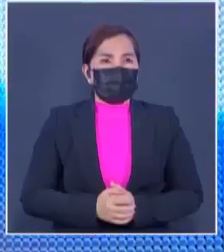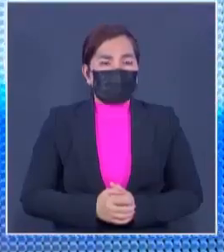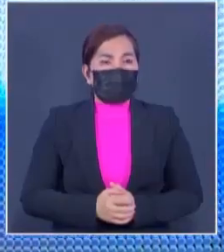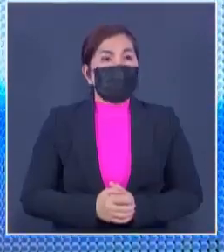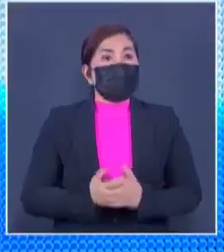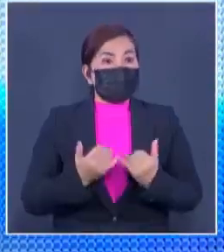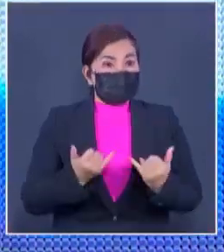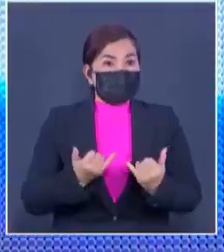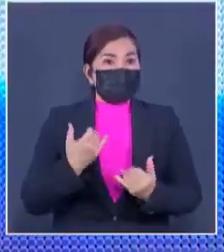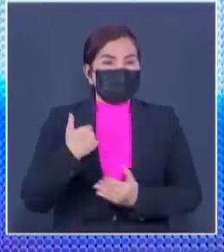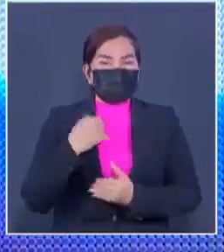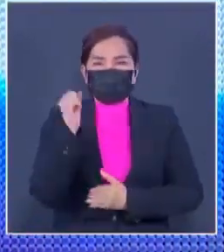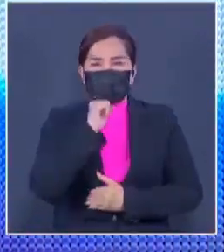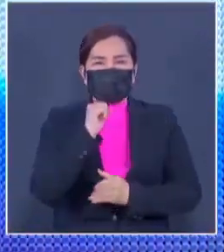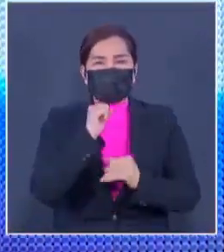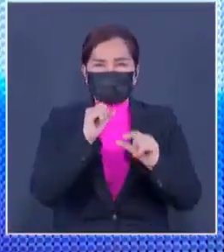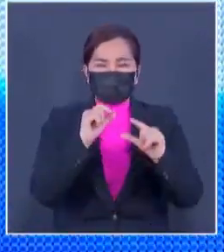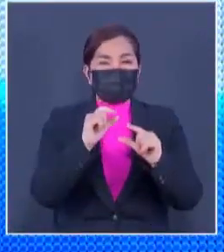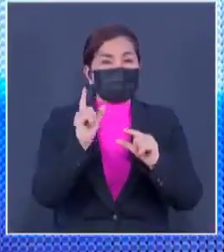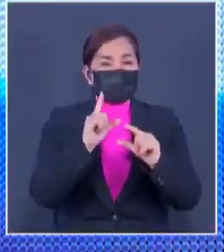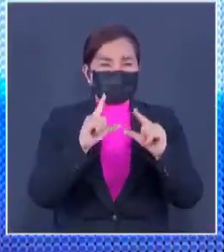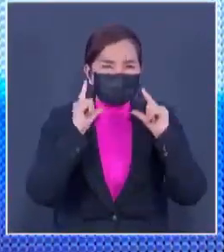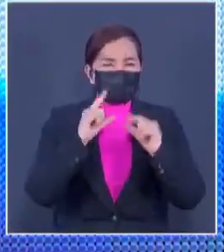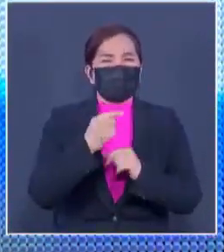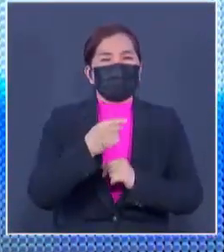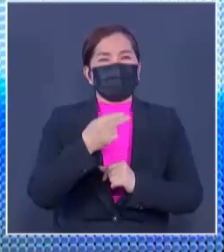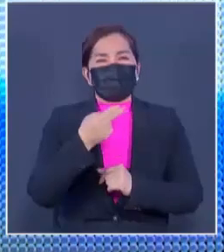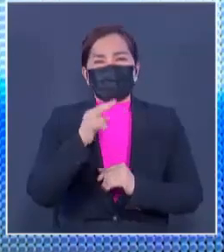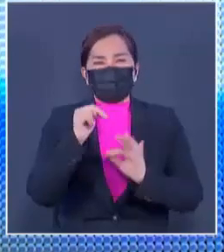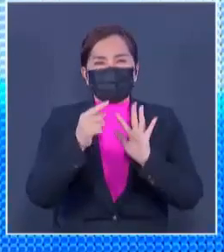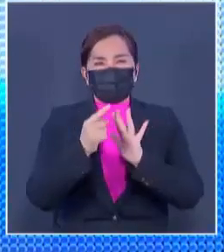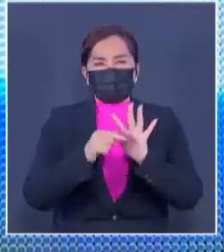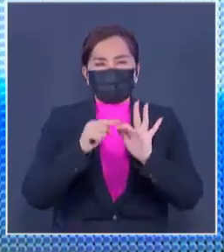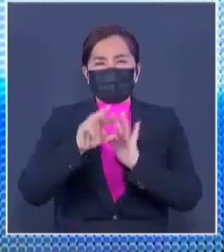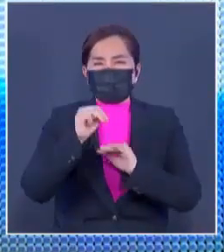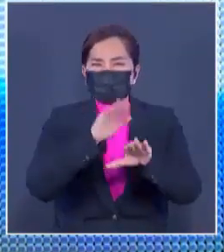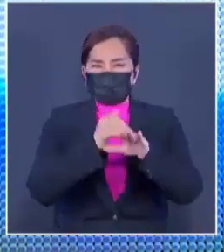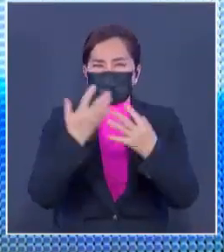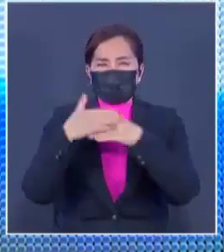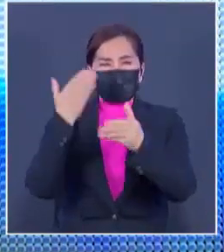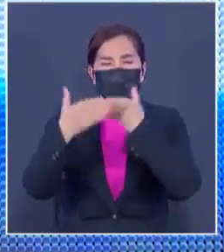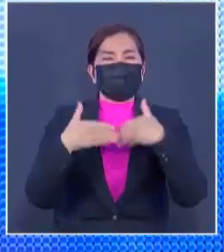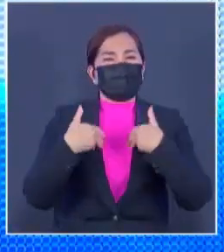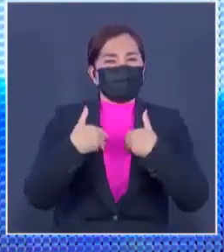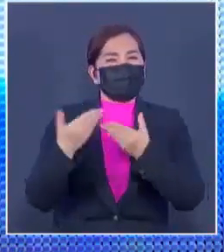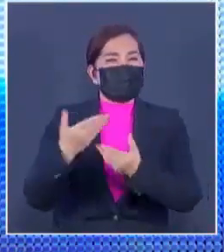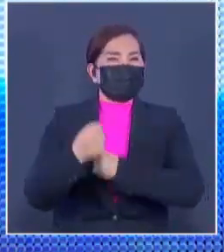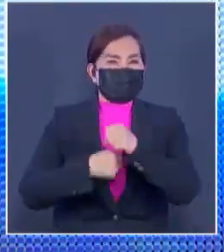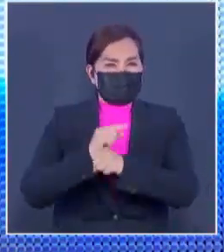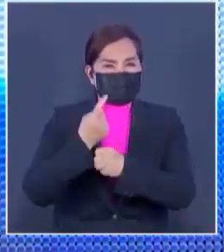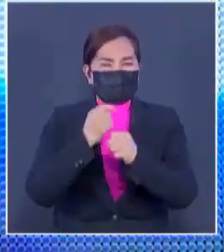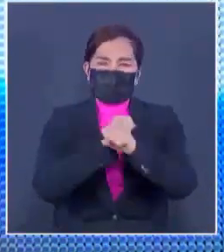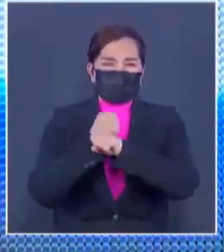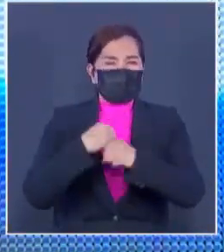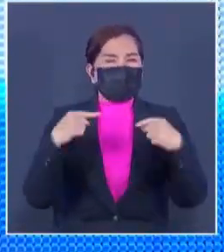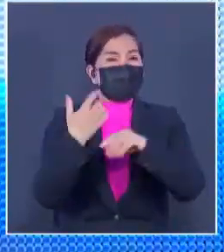คุณผู้ชมคะวันนี้เรามีนักร้องชื่อดังพี่หนุ่มกะลานะคะที่จะมาชวนทุกคนไปสนุกกับงานส่งท้ายปีเก่าต้อนรับปีใหม่อย่างปลอดภัยกับง